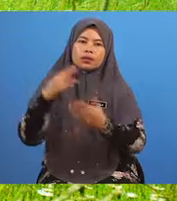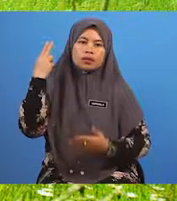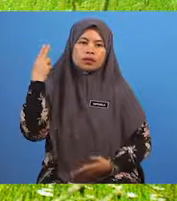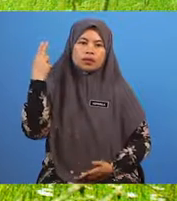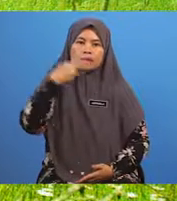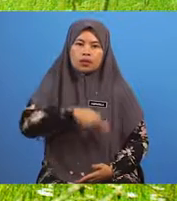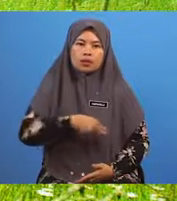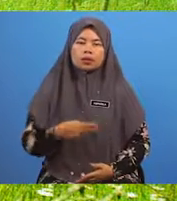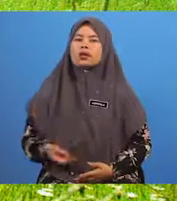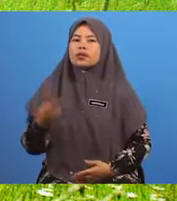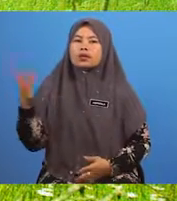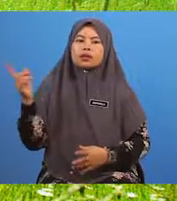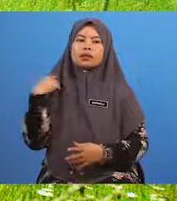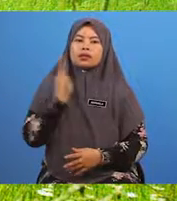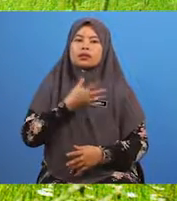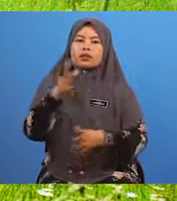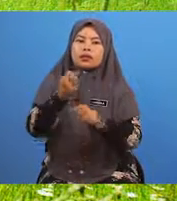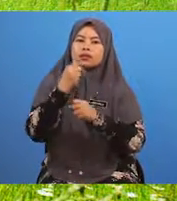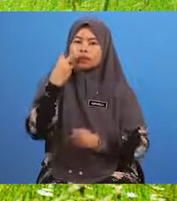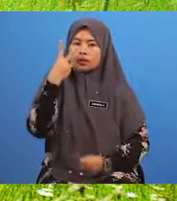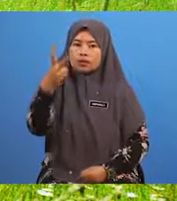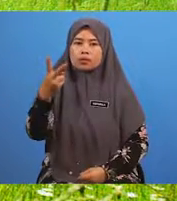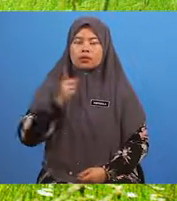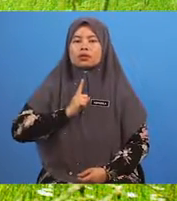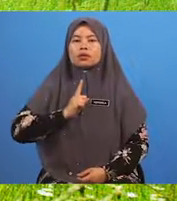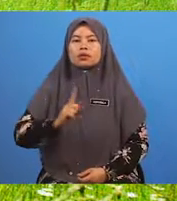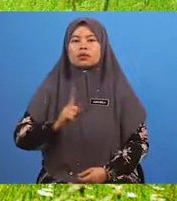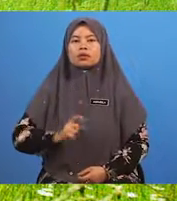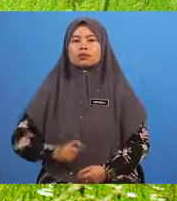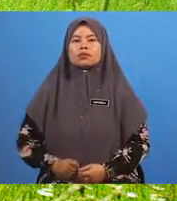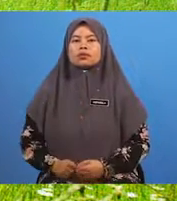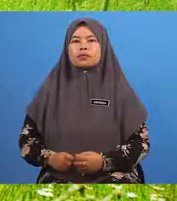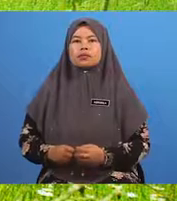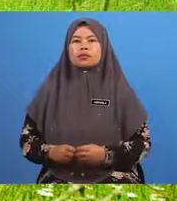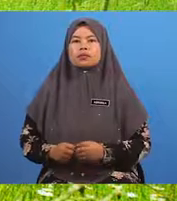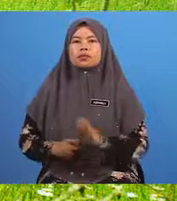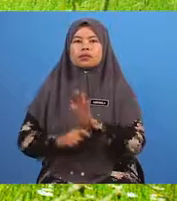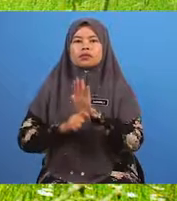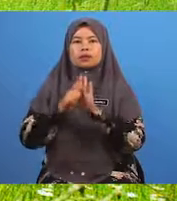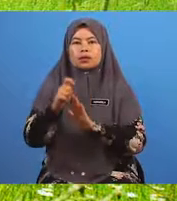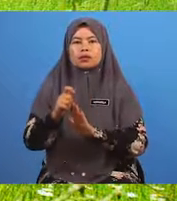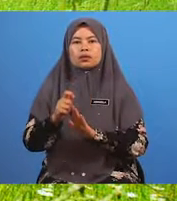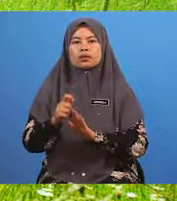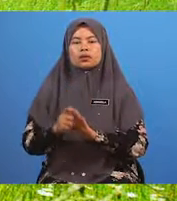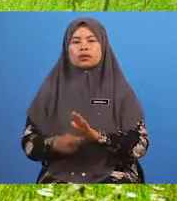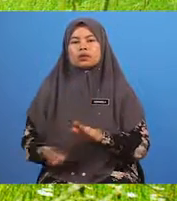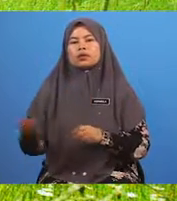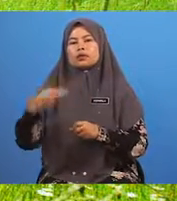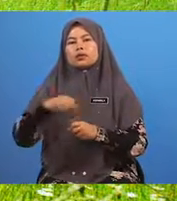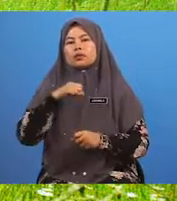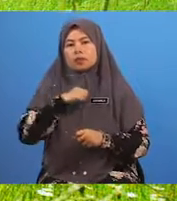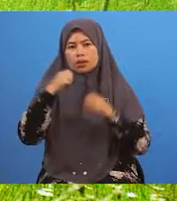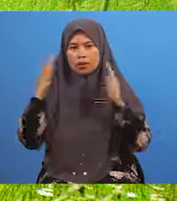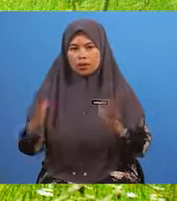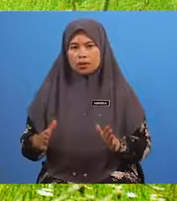kita juga dapat melihat betapa Islam menyanjung tinggi nilai sivik tanggungjawab dalam diri umat Islam